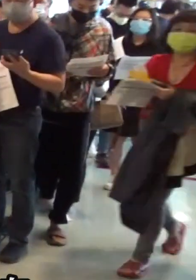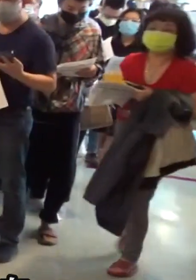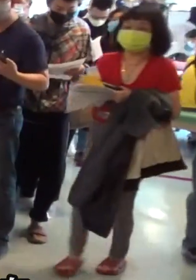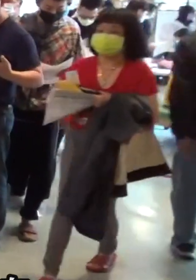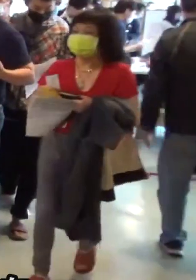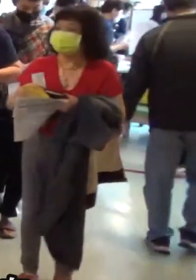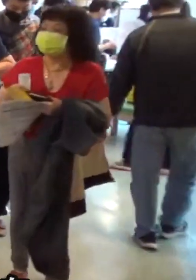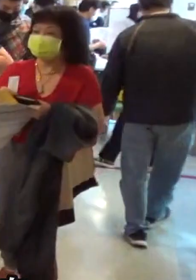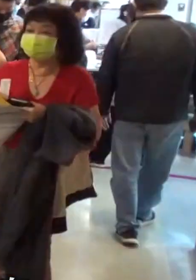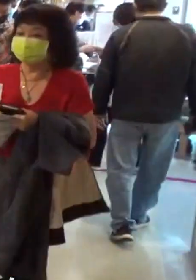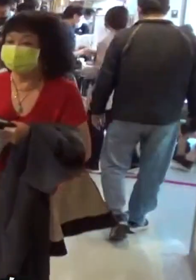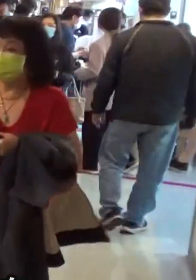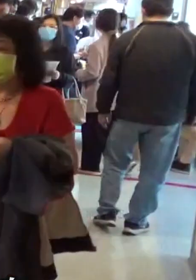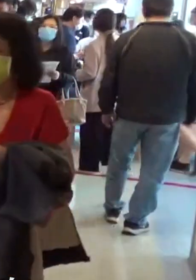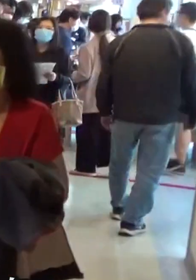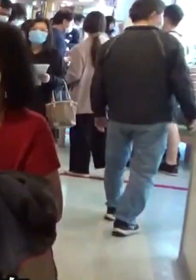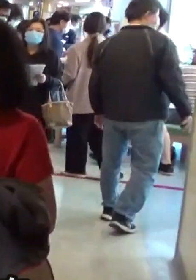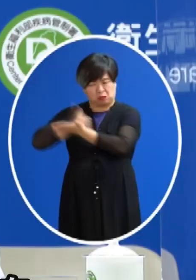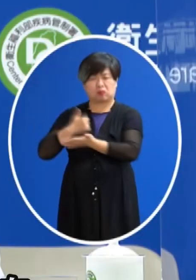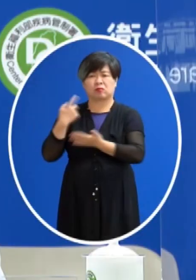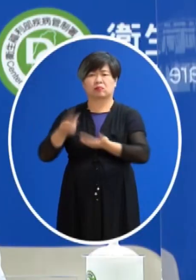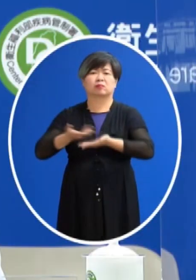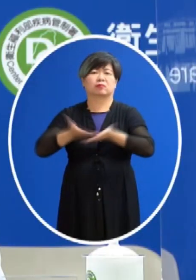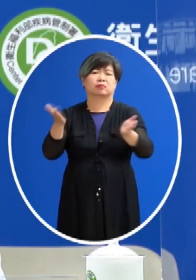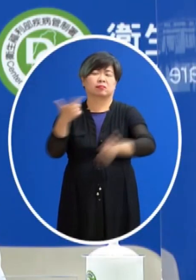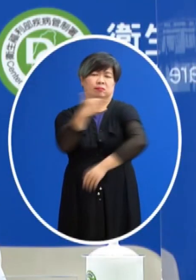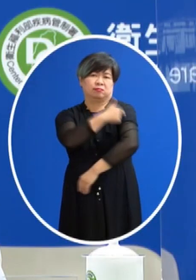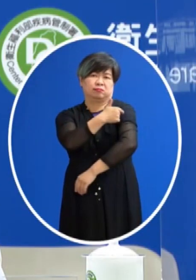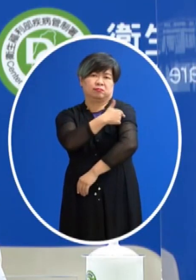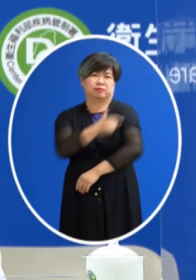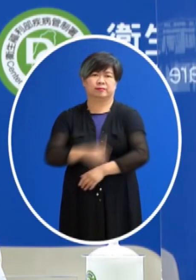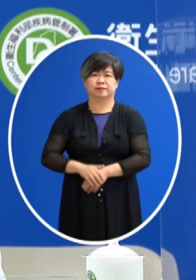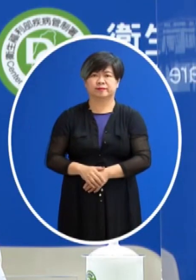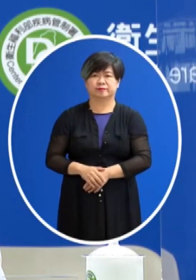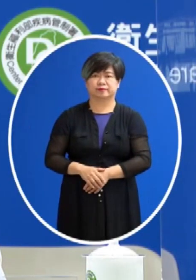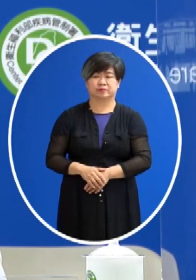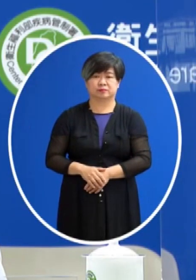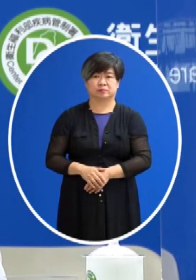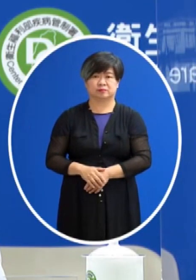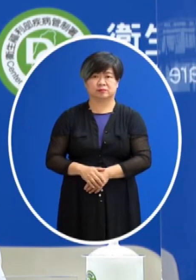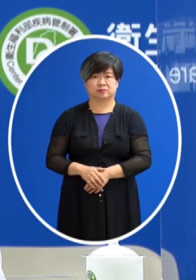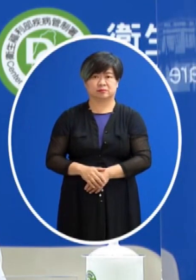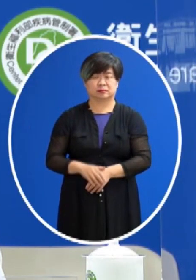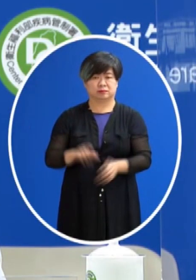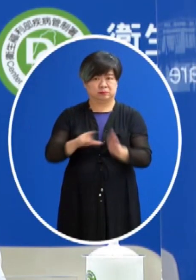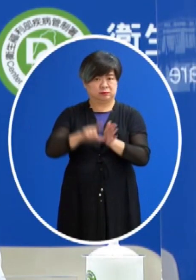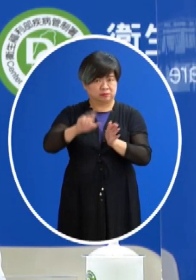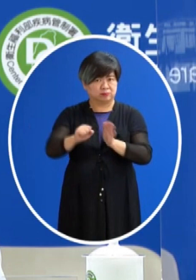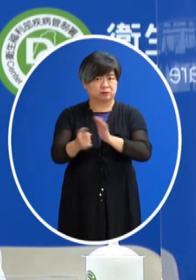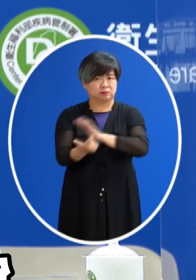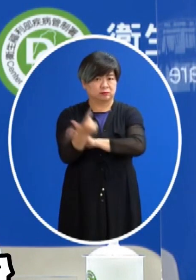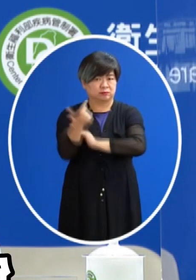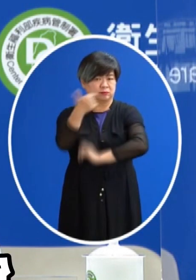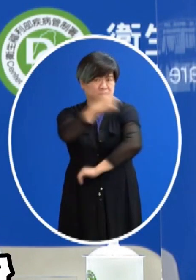水，还可以避免病毒早上升。 请大家就是如果能够打，及时赶快打，